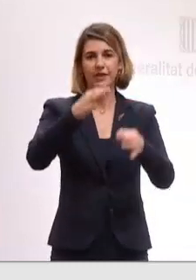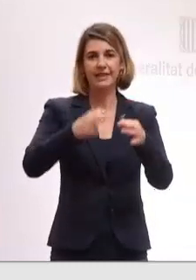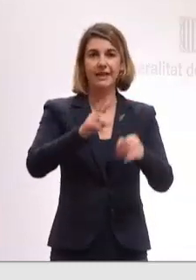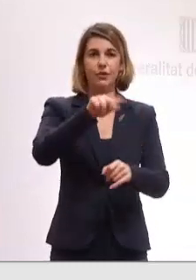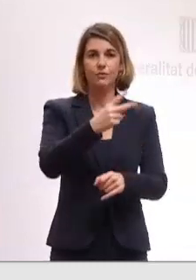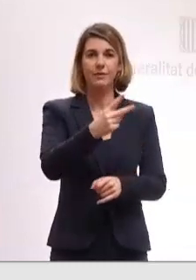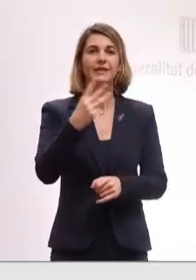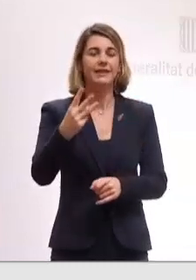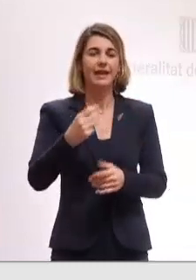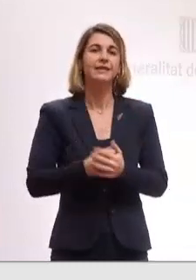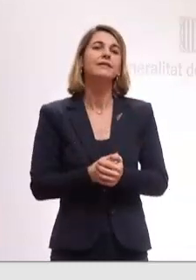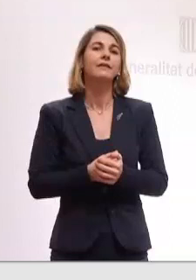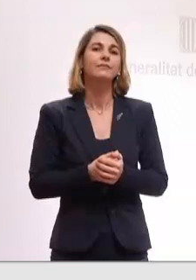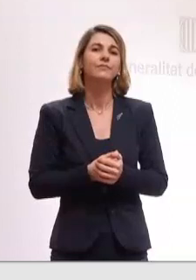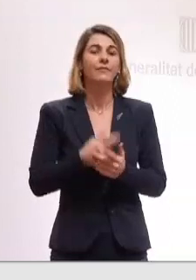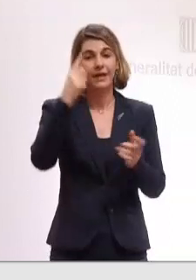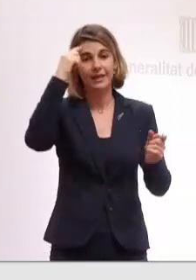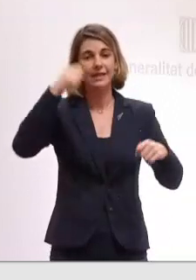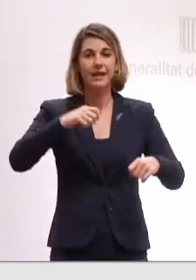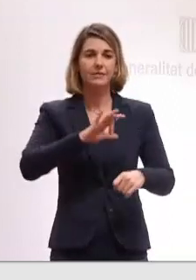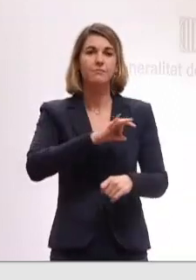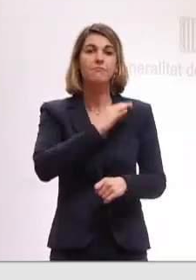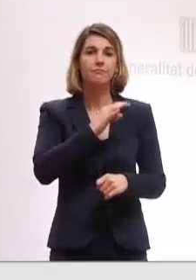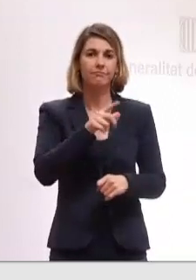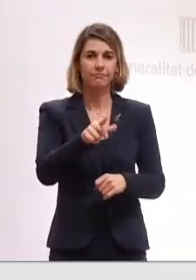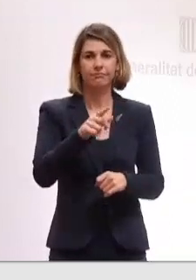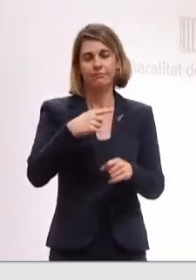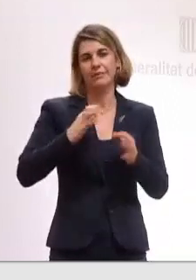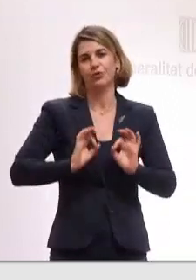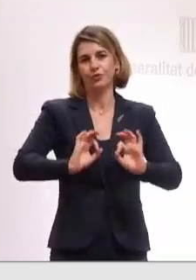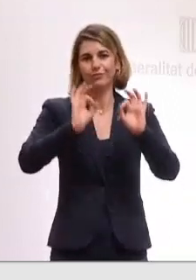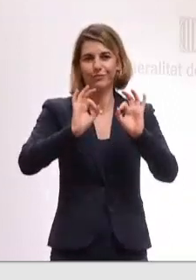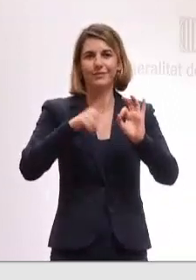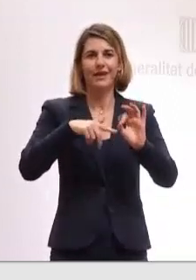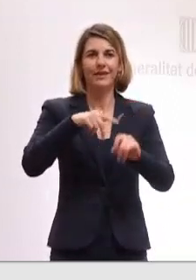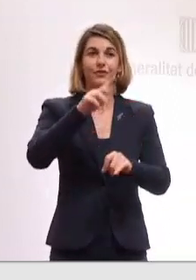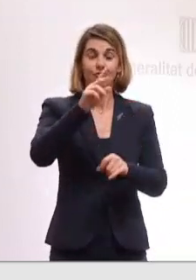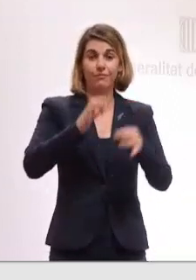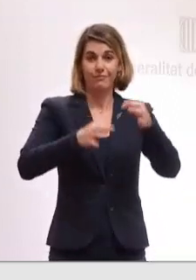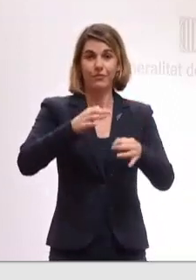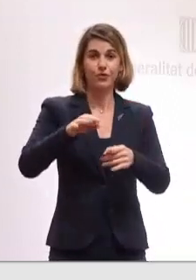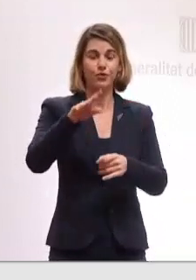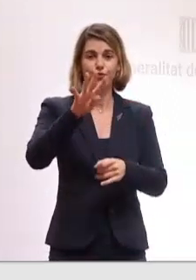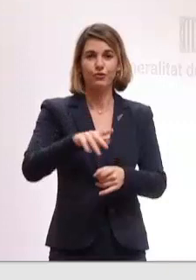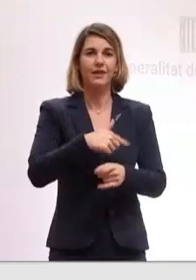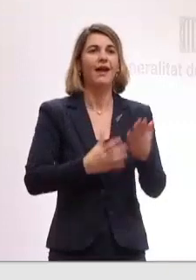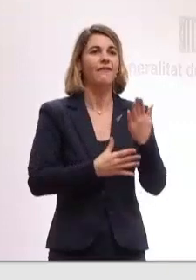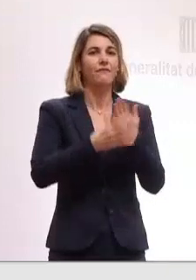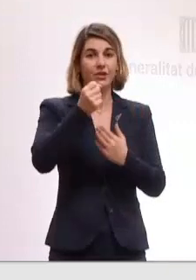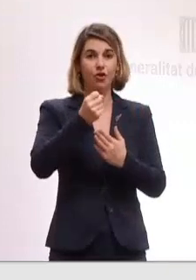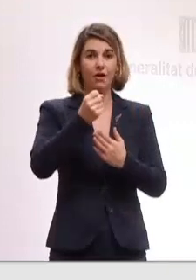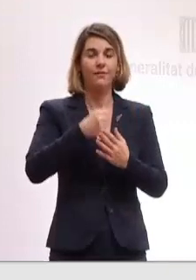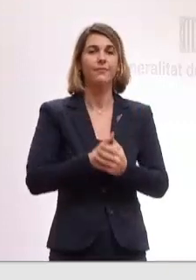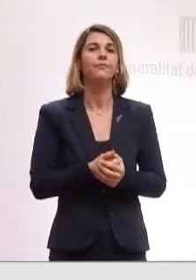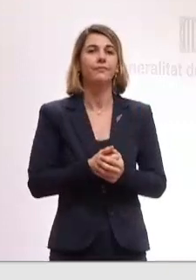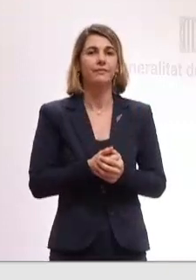2023, es decideix atorgar les mencions honorífiques en matèria de justícia a Catalunya a la Federació de Persones